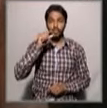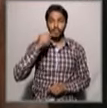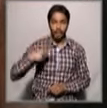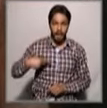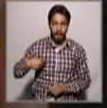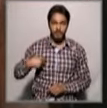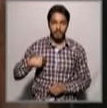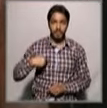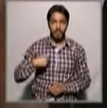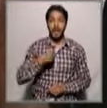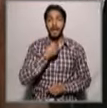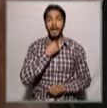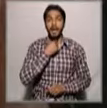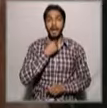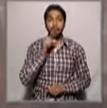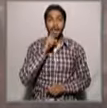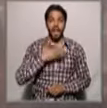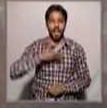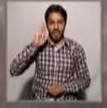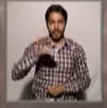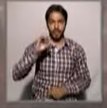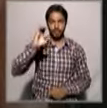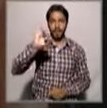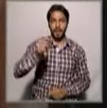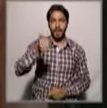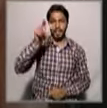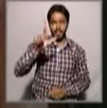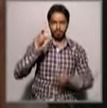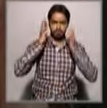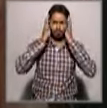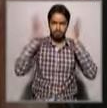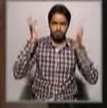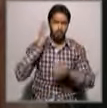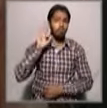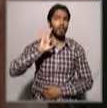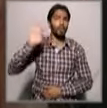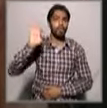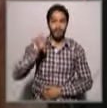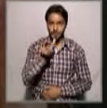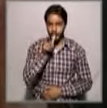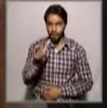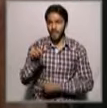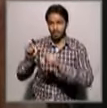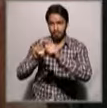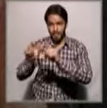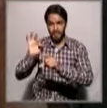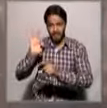قال أحسن الوحشين. هو شبه قائمة، لكن ممكن يتعامل من بعض الفوائد،